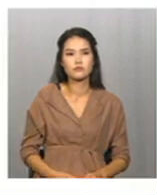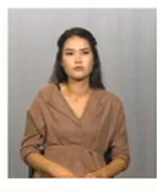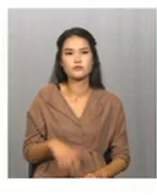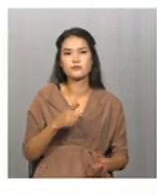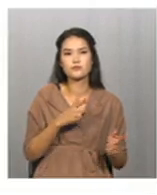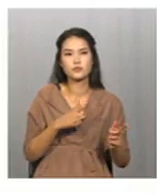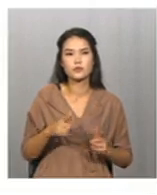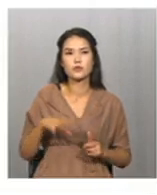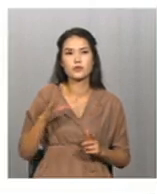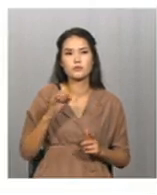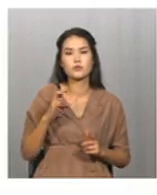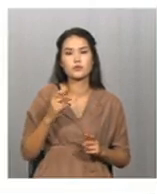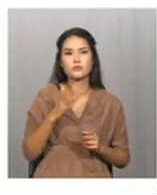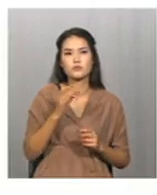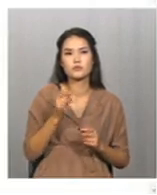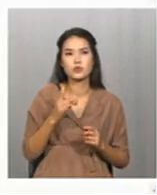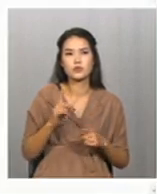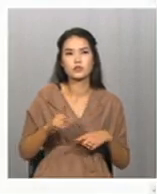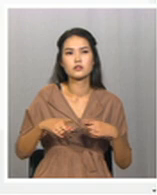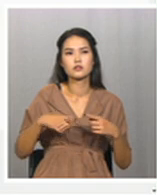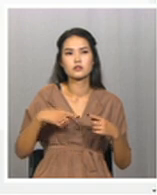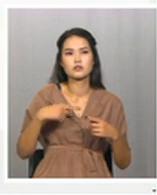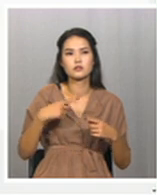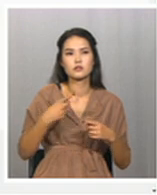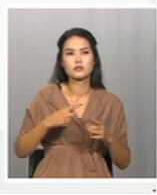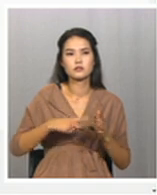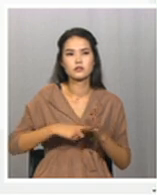Менің сайтымның адресі